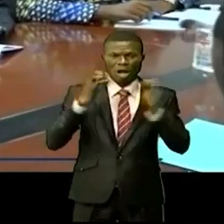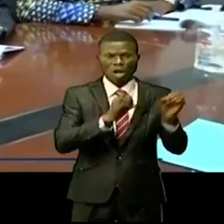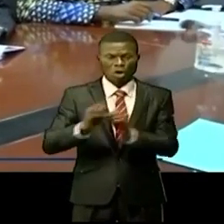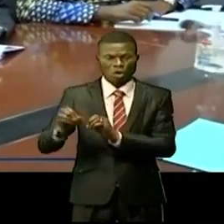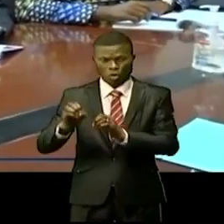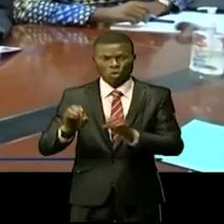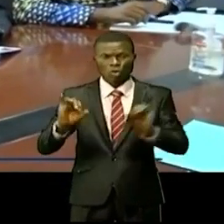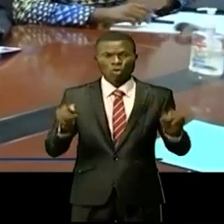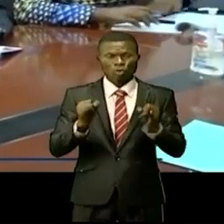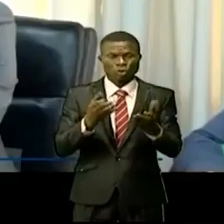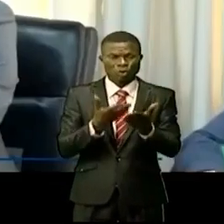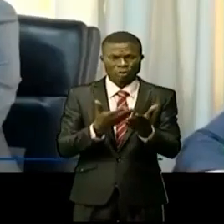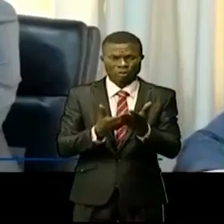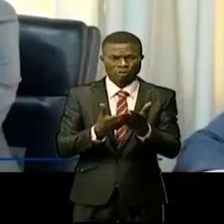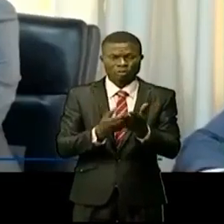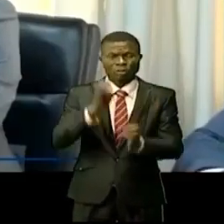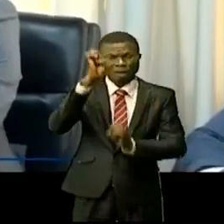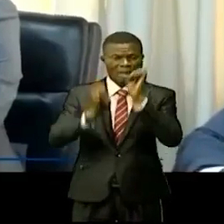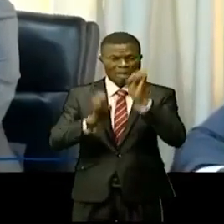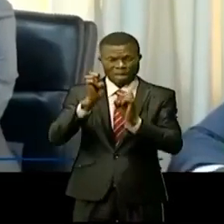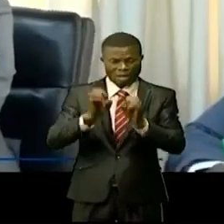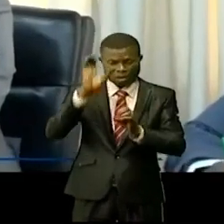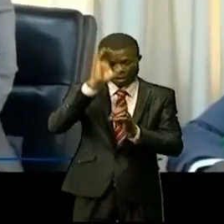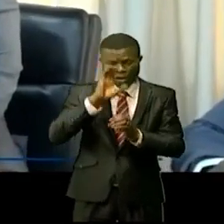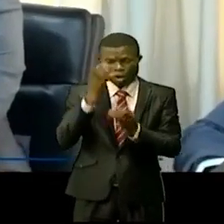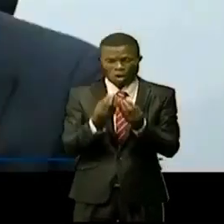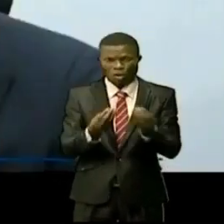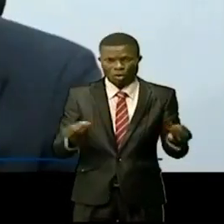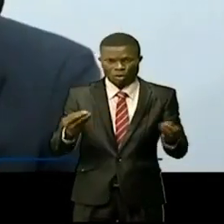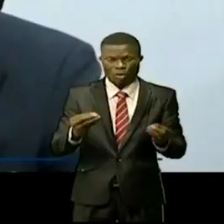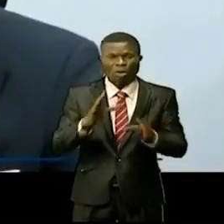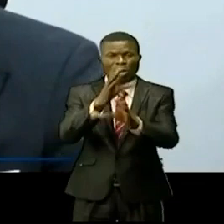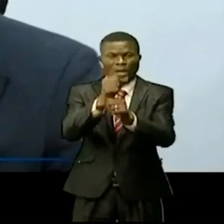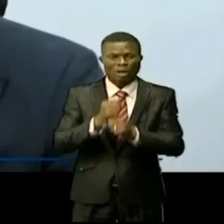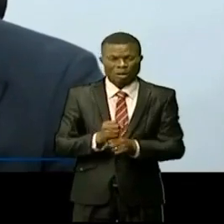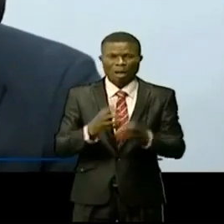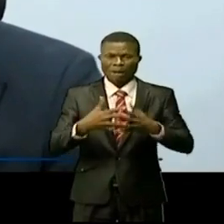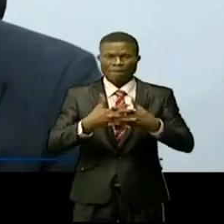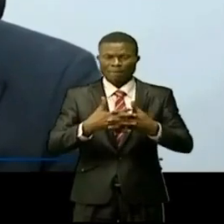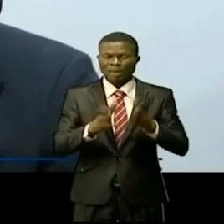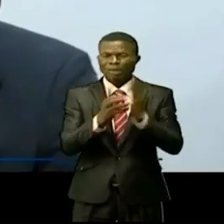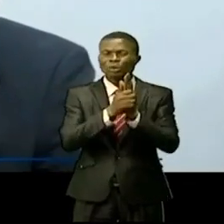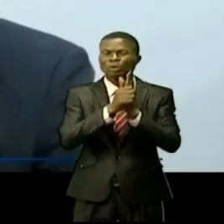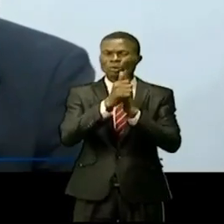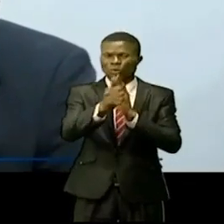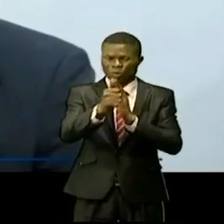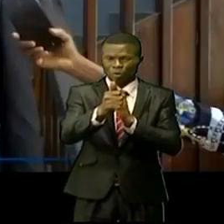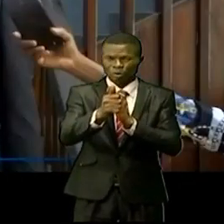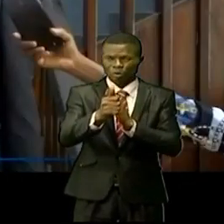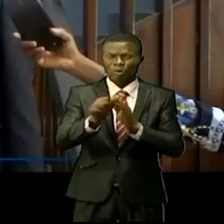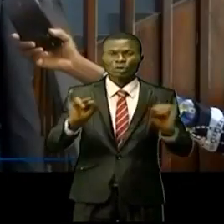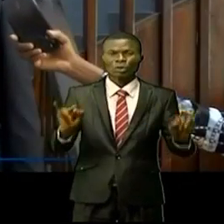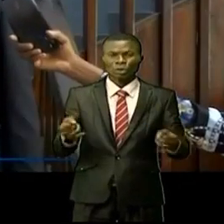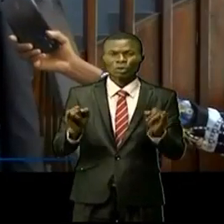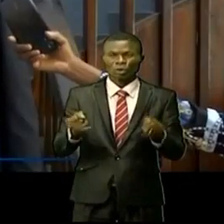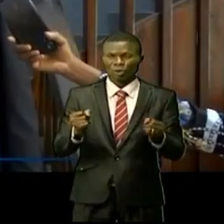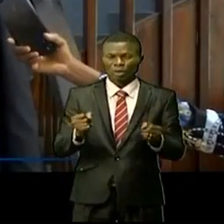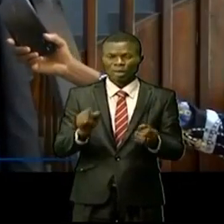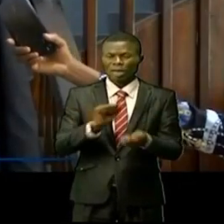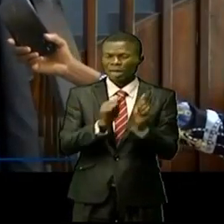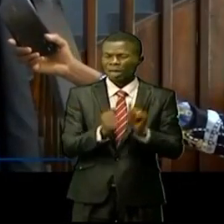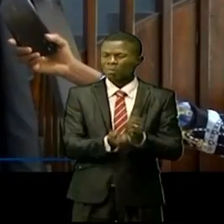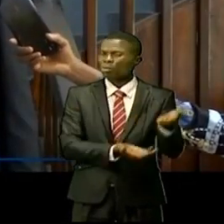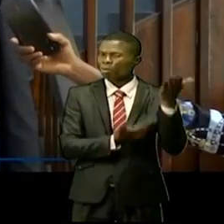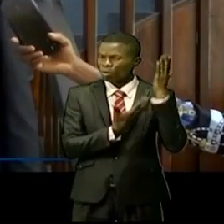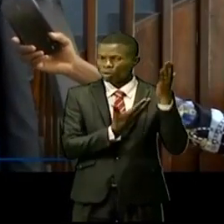ces jeux, l'évaluation de voies et moyens pour l'acquisition des équipements de qualité. Ces jeux sont un événement important